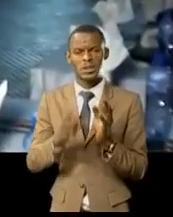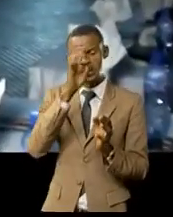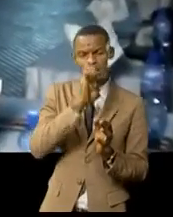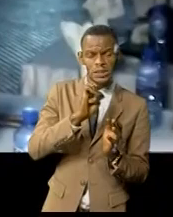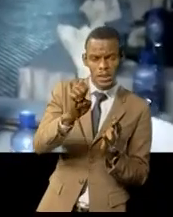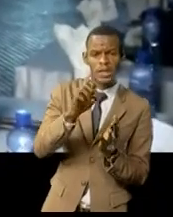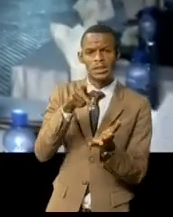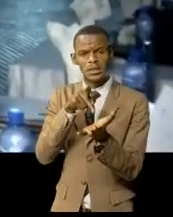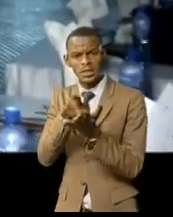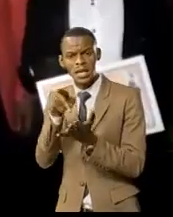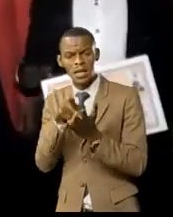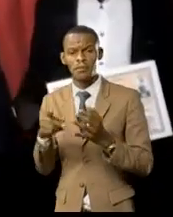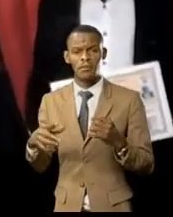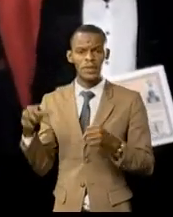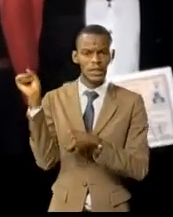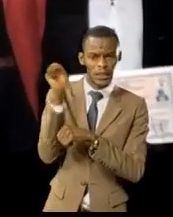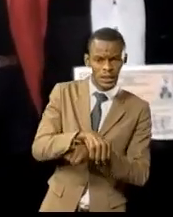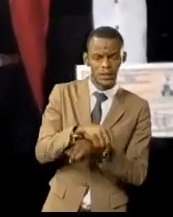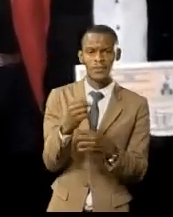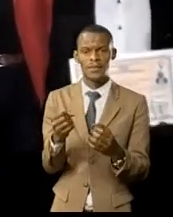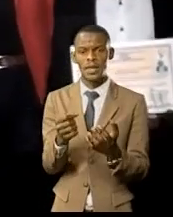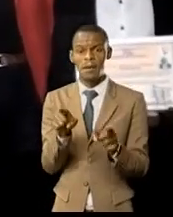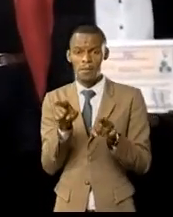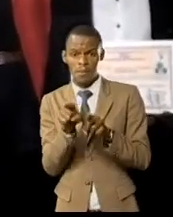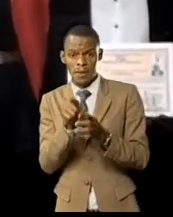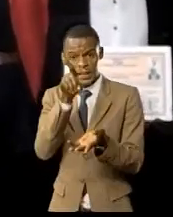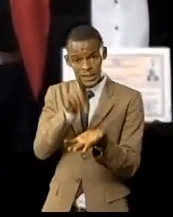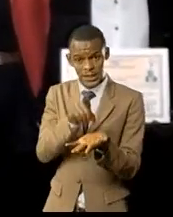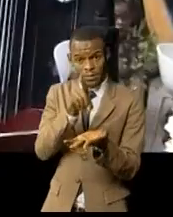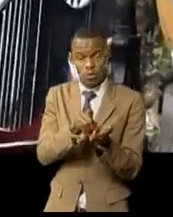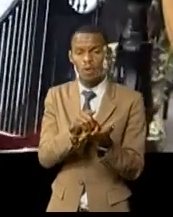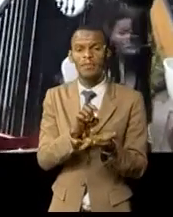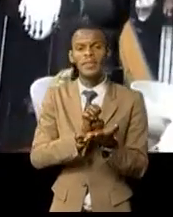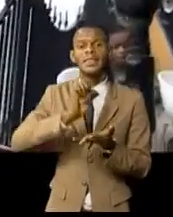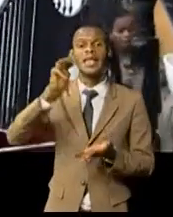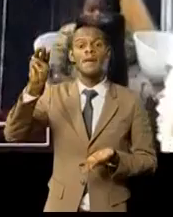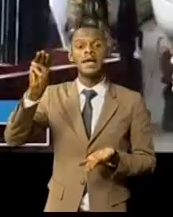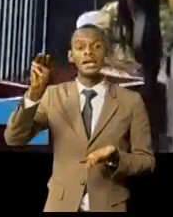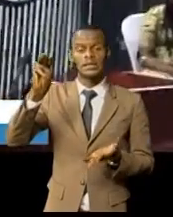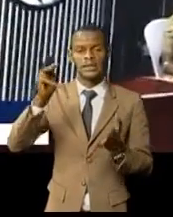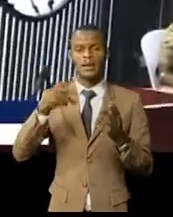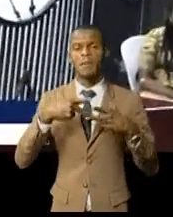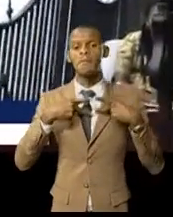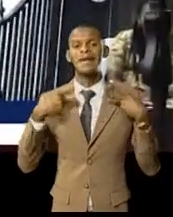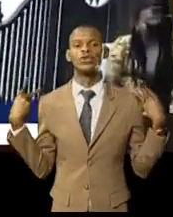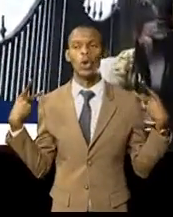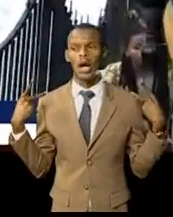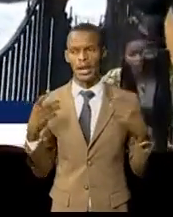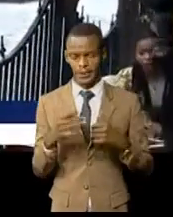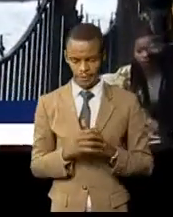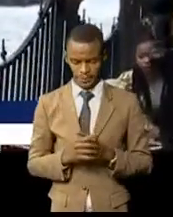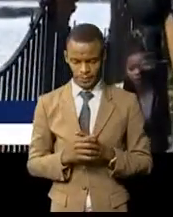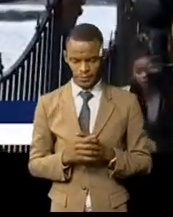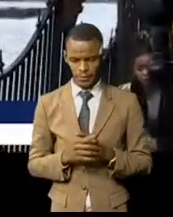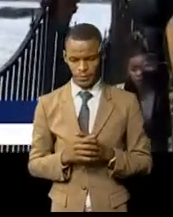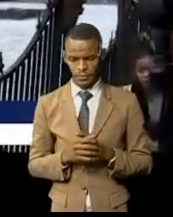d'élite, d'excellence pour la paix et le diplôme de mérite pastoral. À la qualité des ambassadeurs de la paix et artisans de la